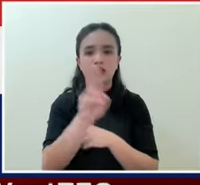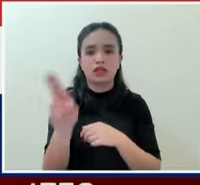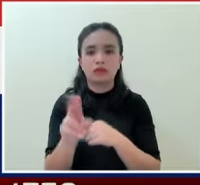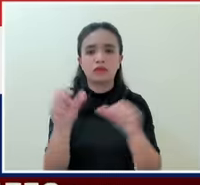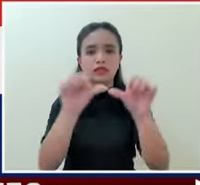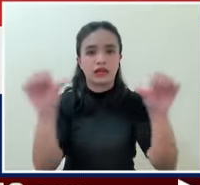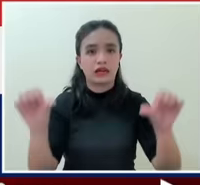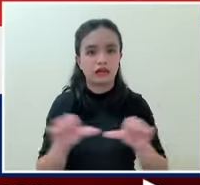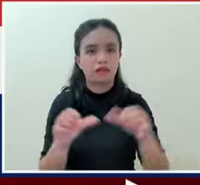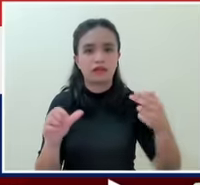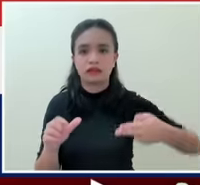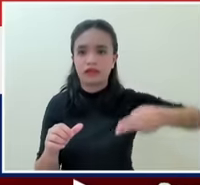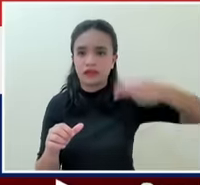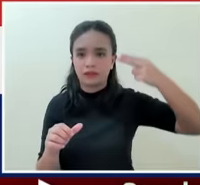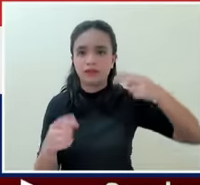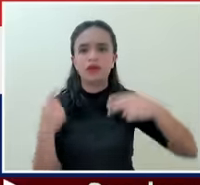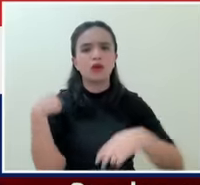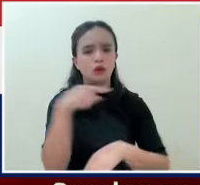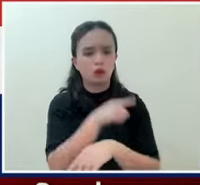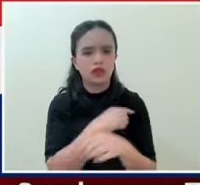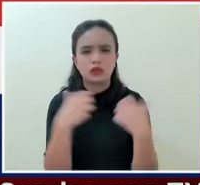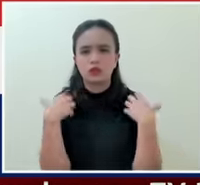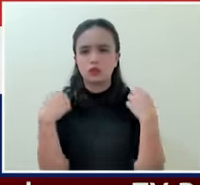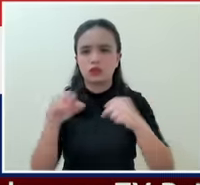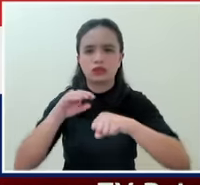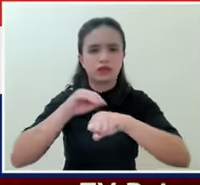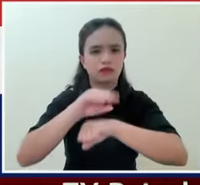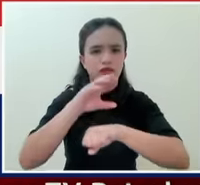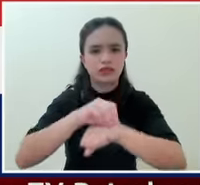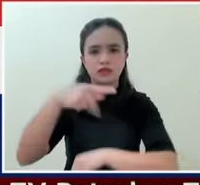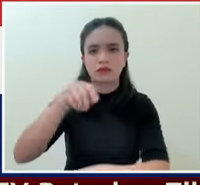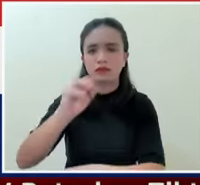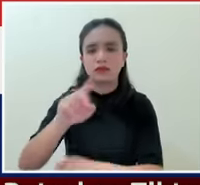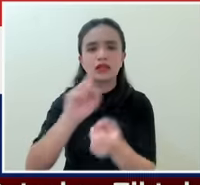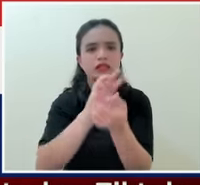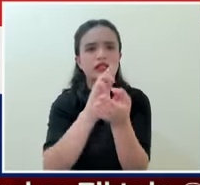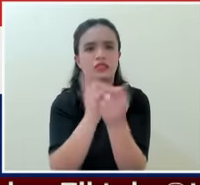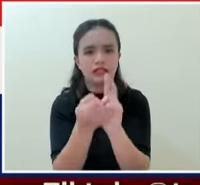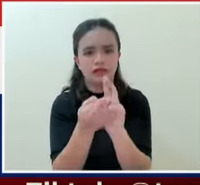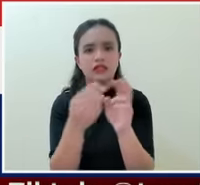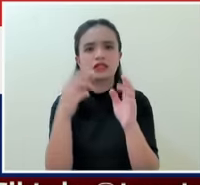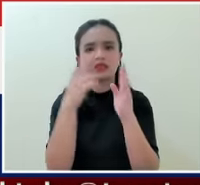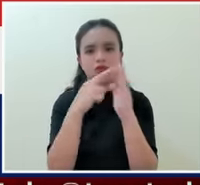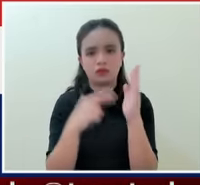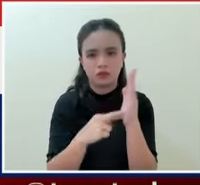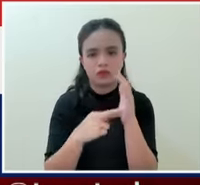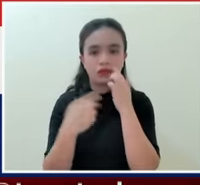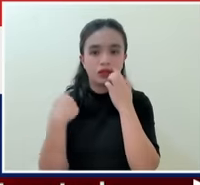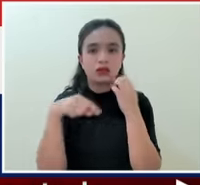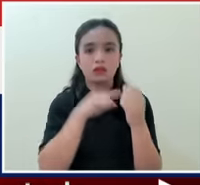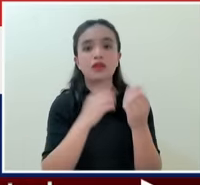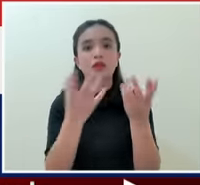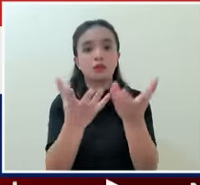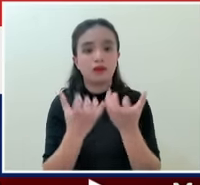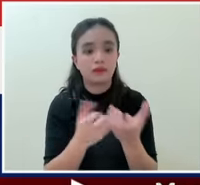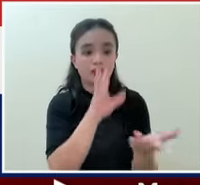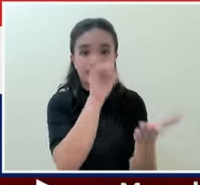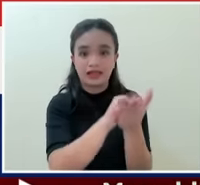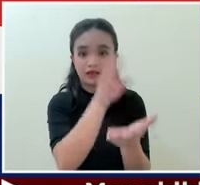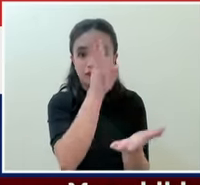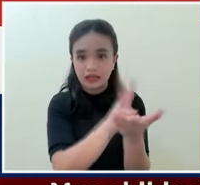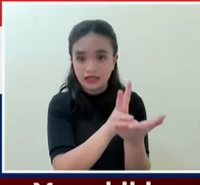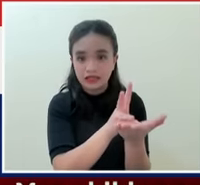sa area. We strongly advise PAMBI to revise that guideline. We want na doon mismo sa area na